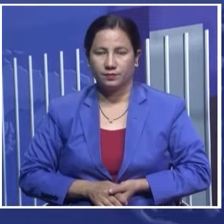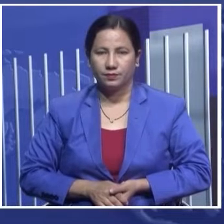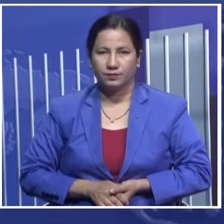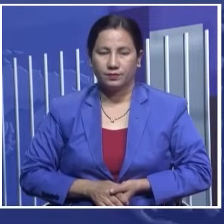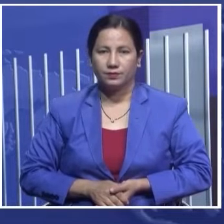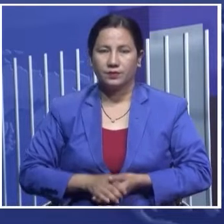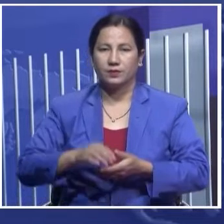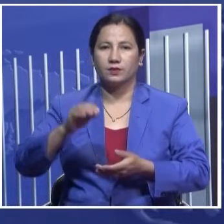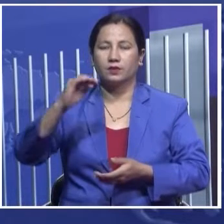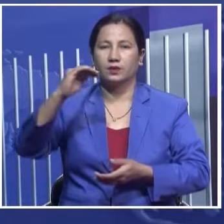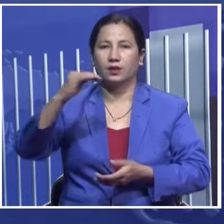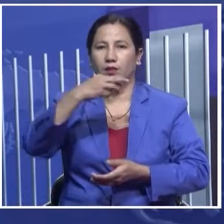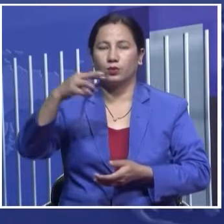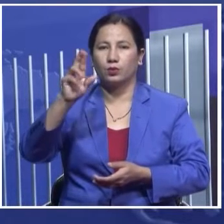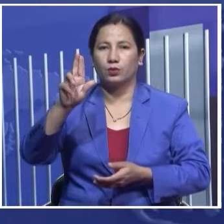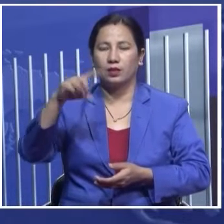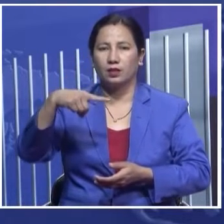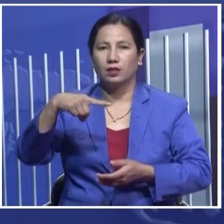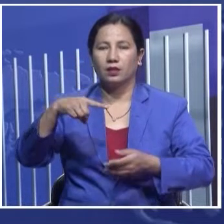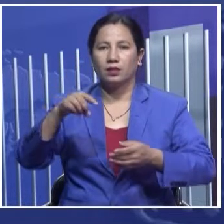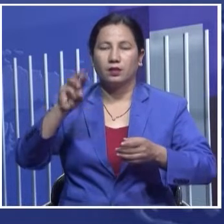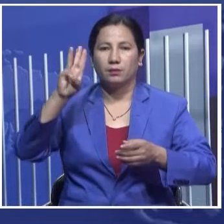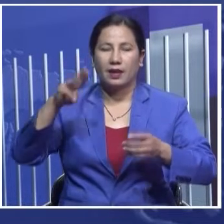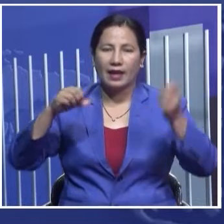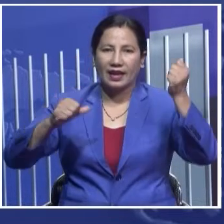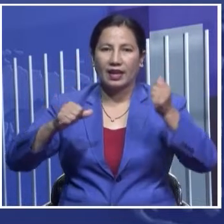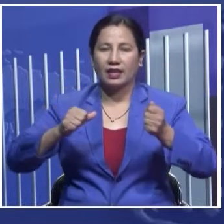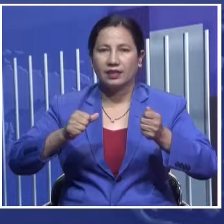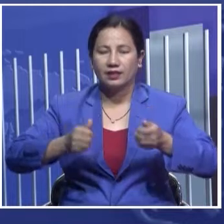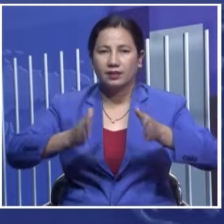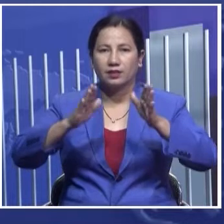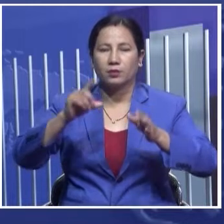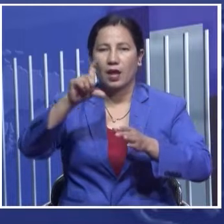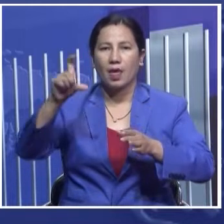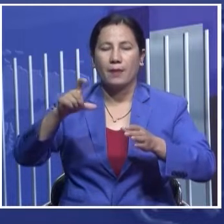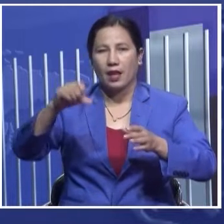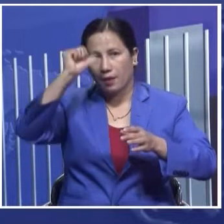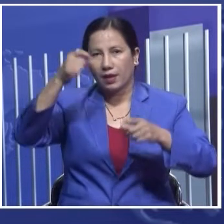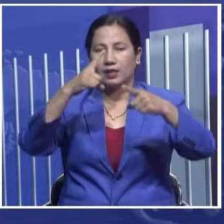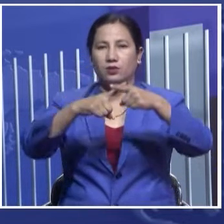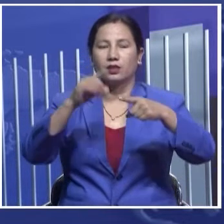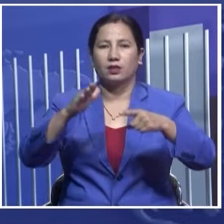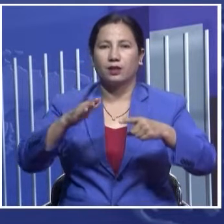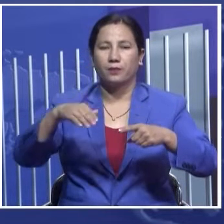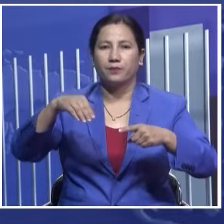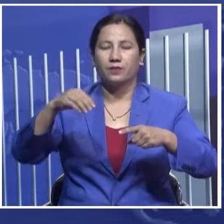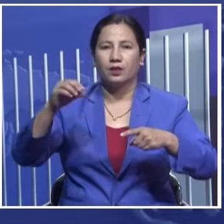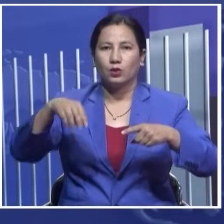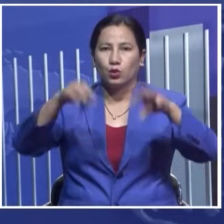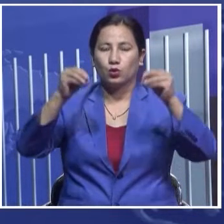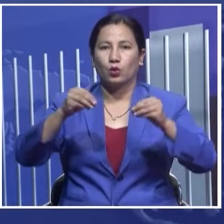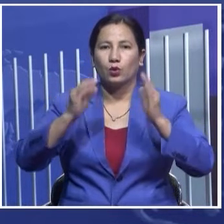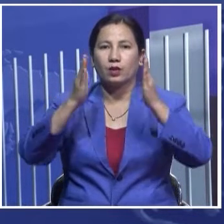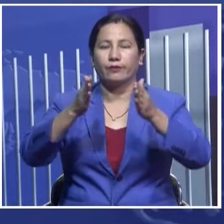ट्विन व्यवस्थापन कार्यक्रम अन्तर्गत महाकाली नदीमा निर्माण गरेका नेपाल भारत जोड्ने थप 2 झुलुङ्गे पुल सञ्चालनमा आएका